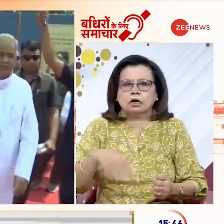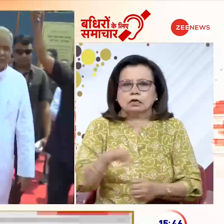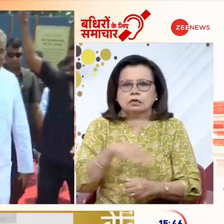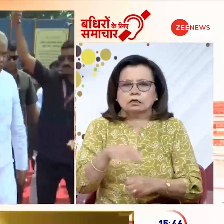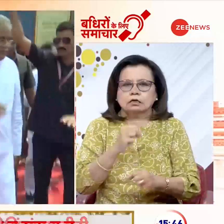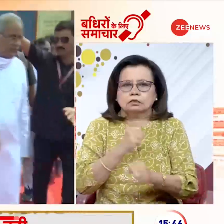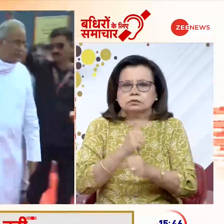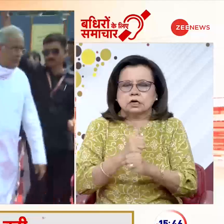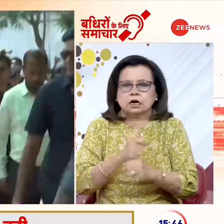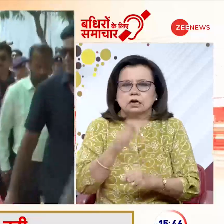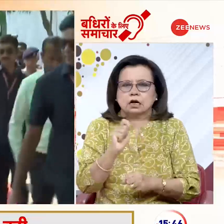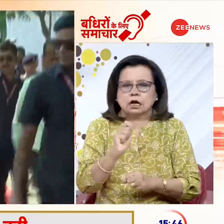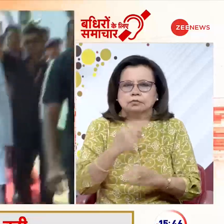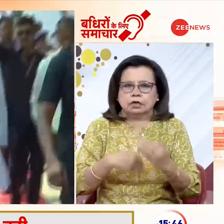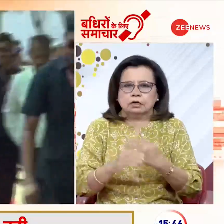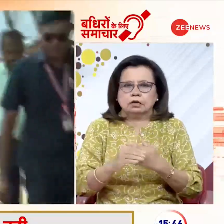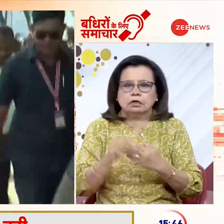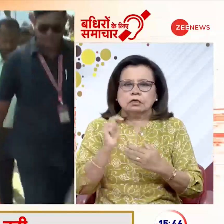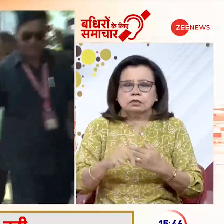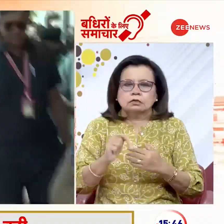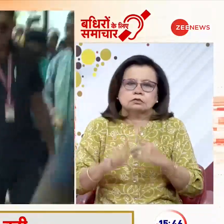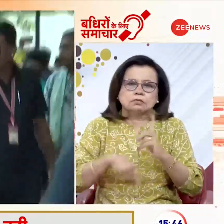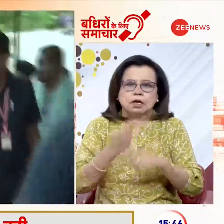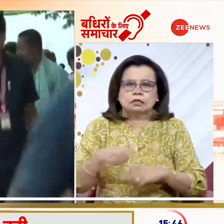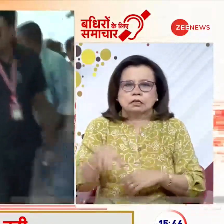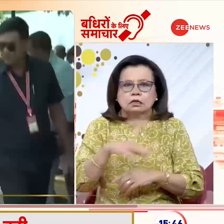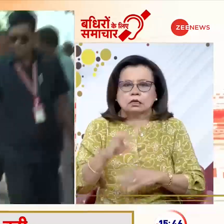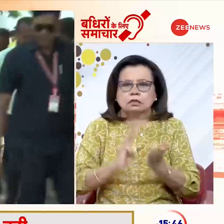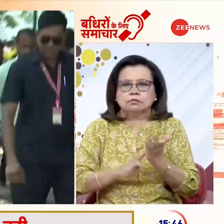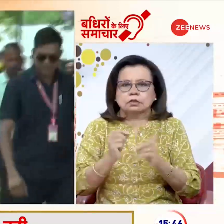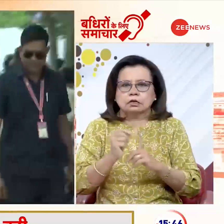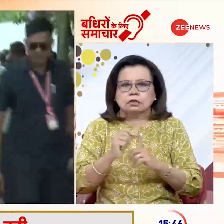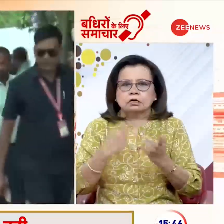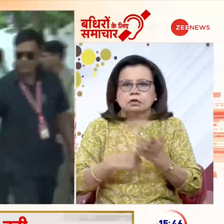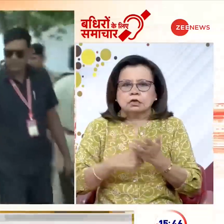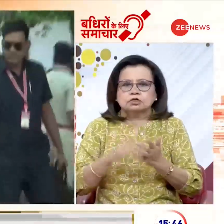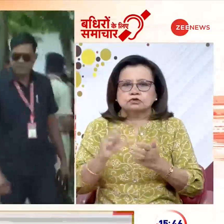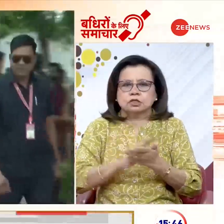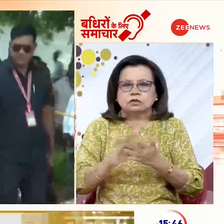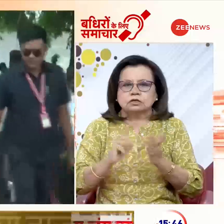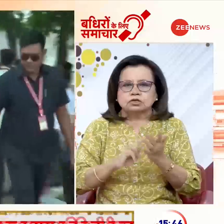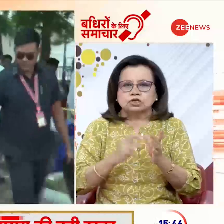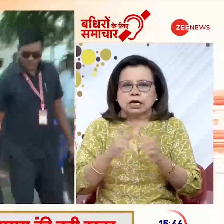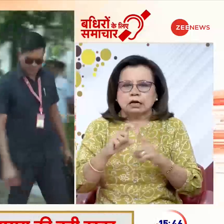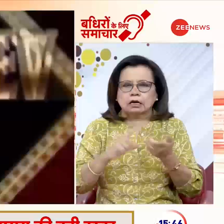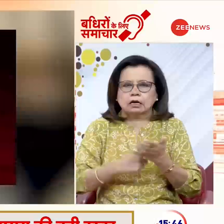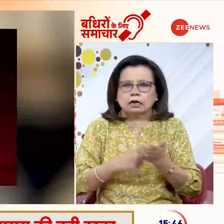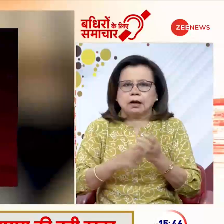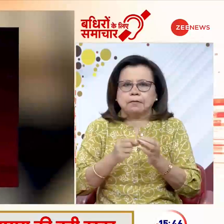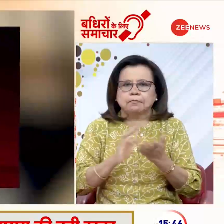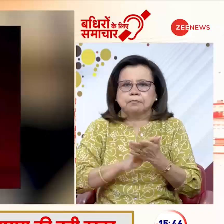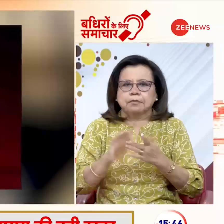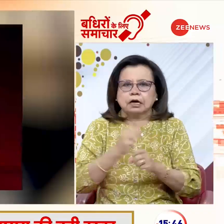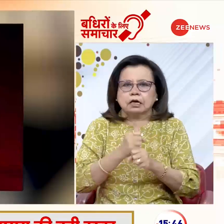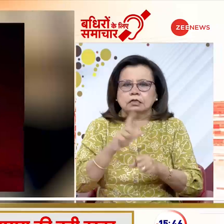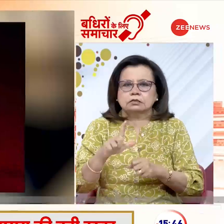करना केंद्र सरकार का काम है। इसके बाद केंद्रीय मंत्री राजीव चंद्रशेखर ने बघेल